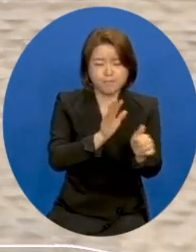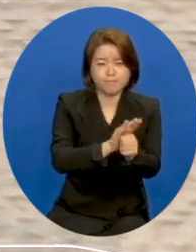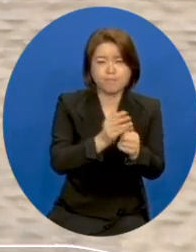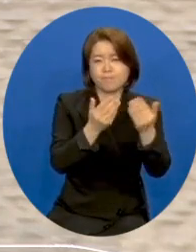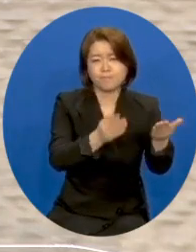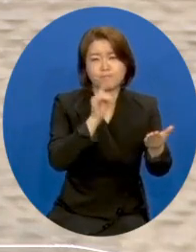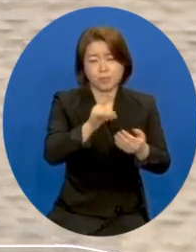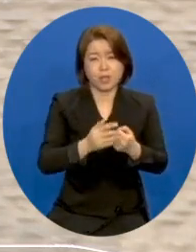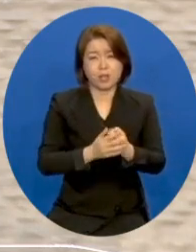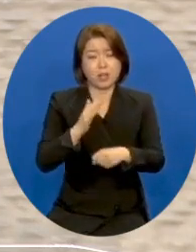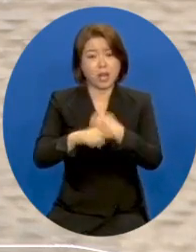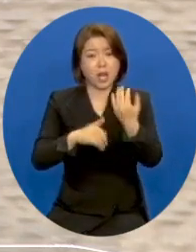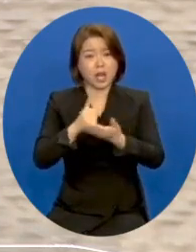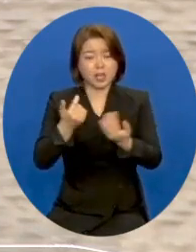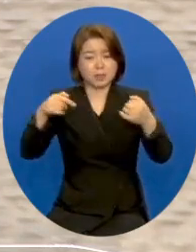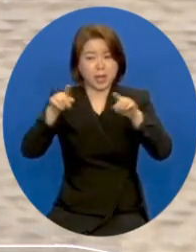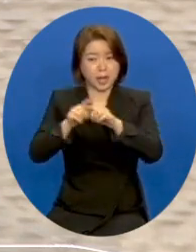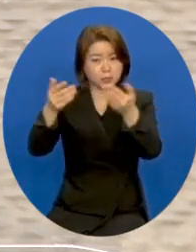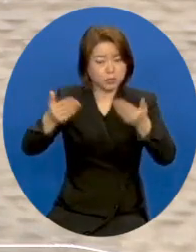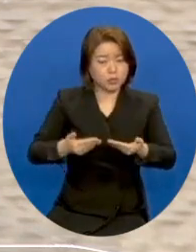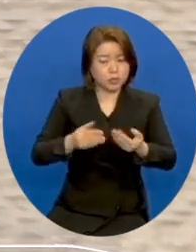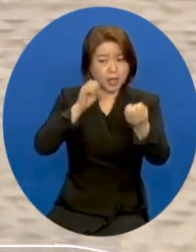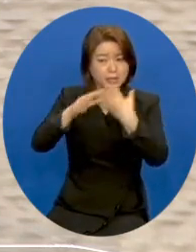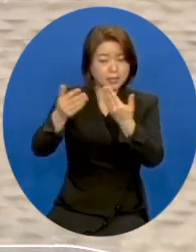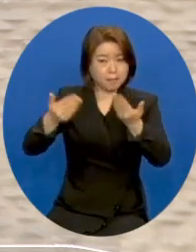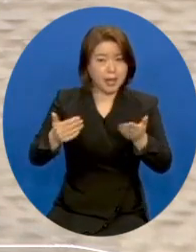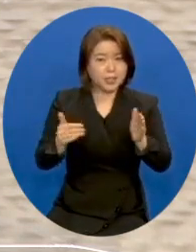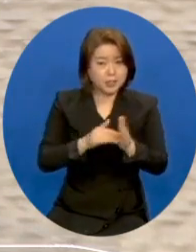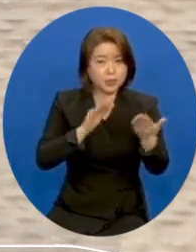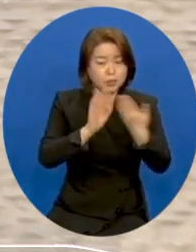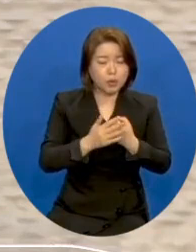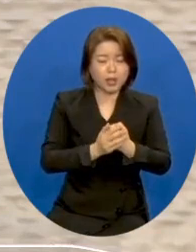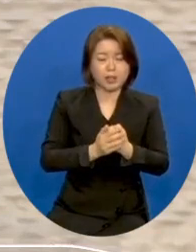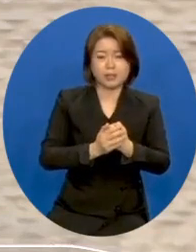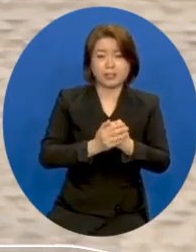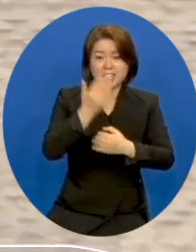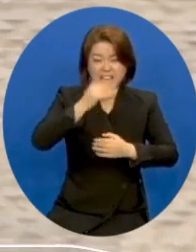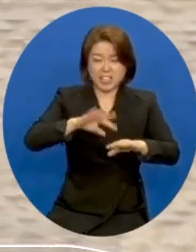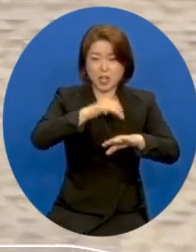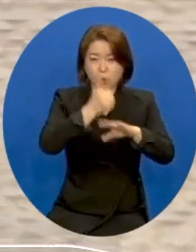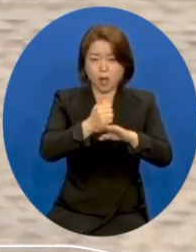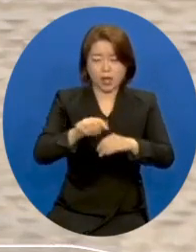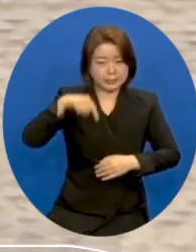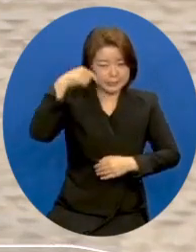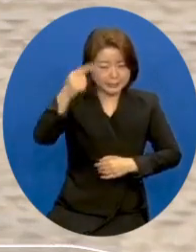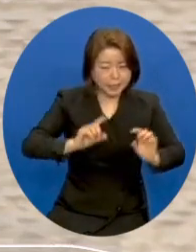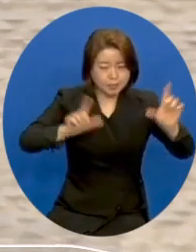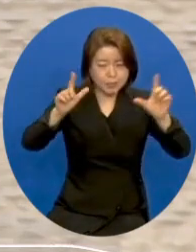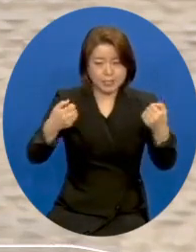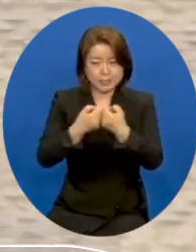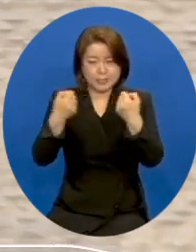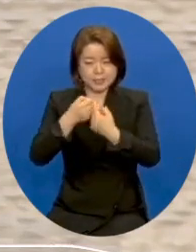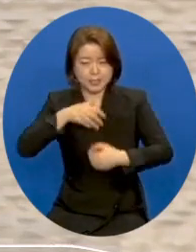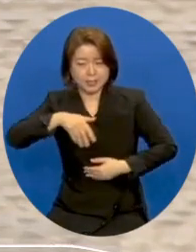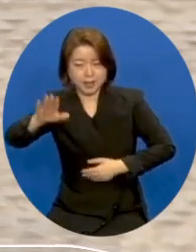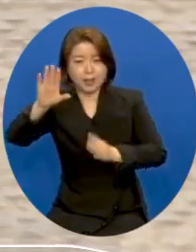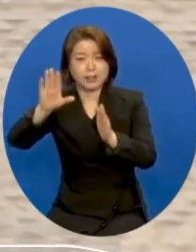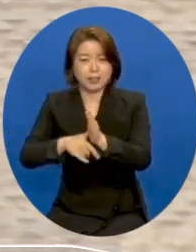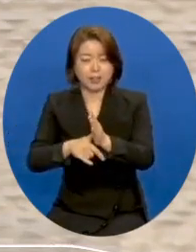하나님께서 함께하시겠다는 응답을 받고 여호사밧은 그 다음날 전쟁터로 나갈 때